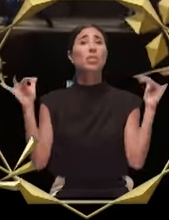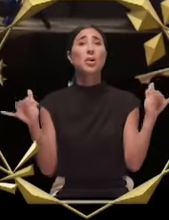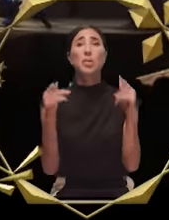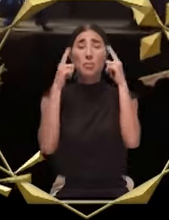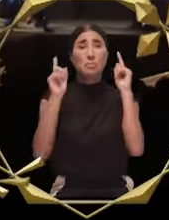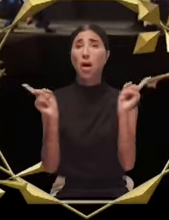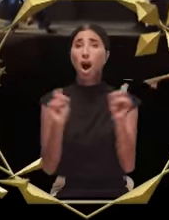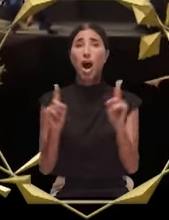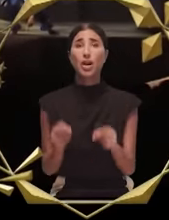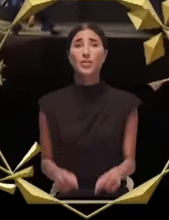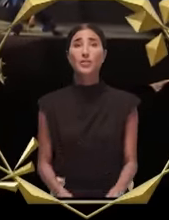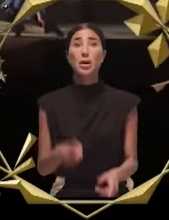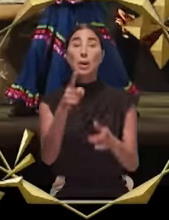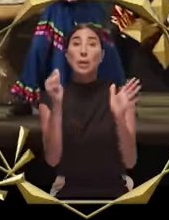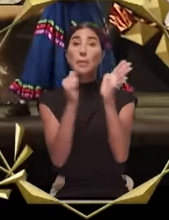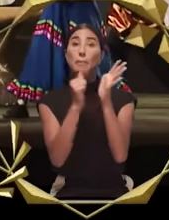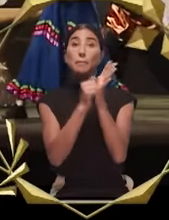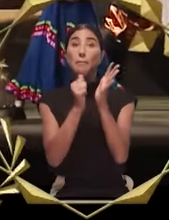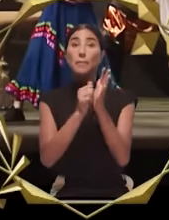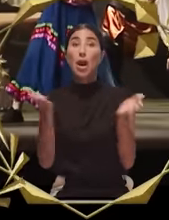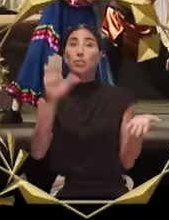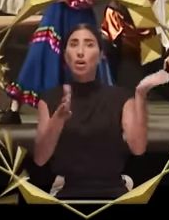جاءت لهنا رجلي